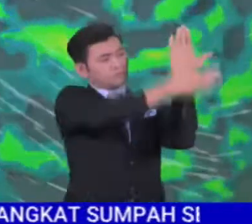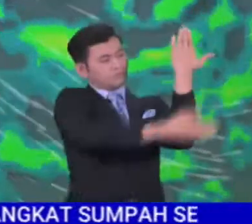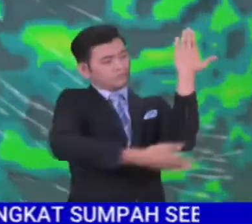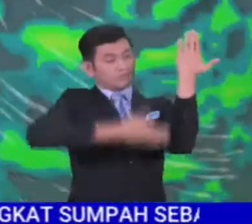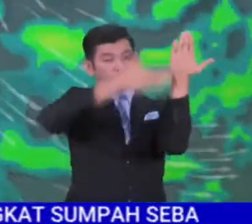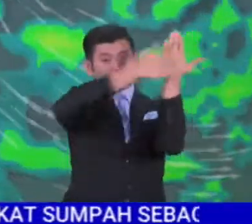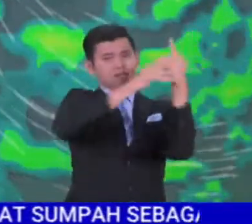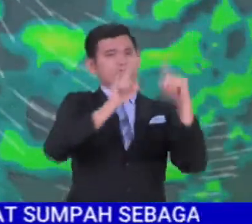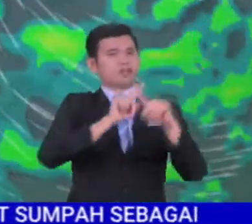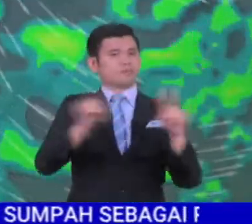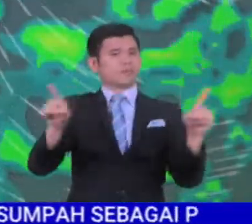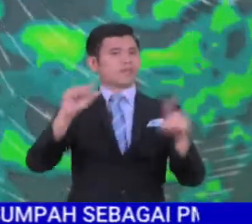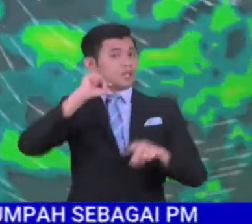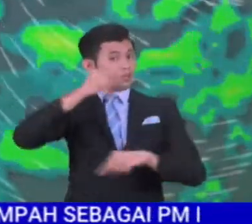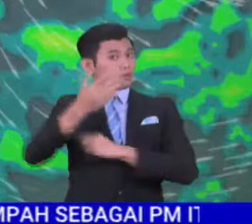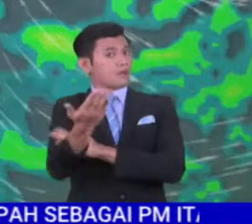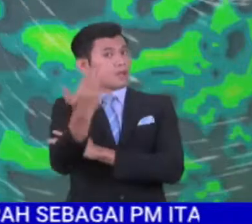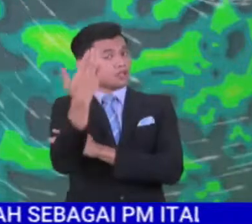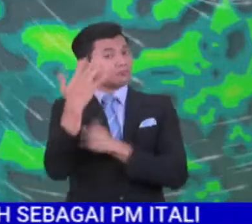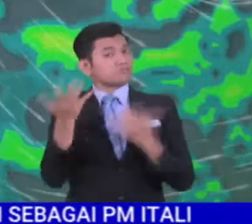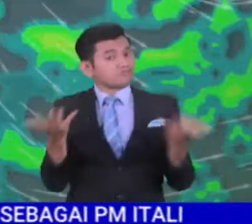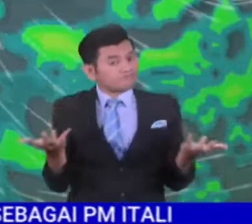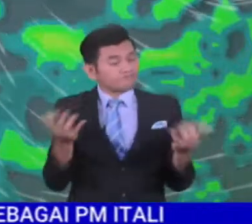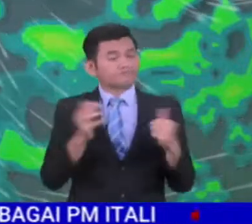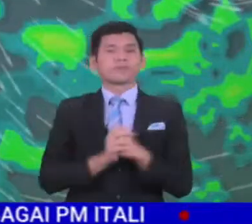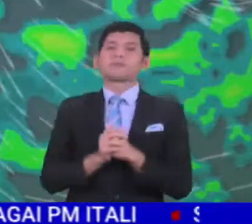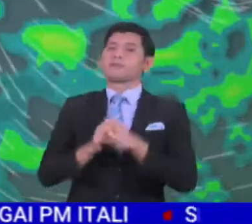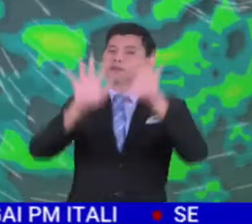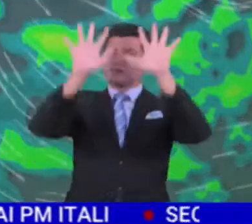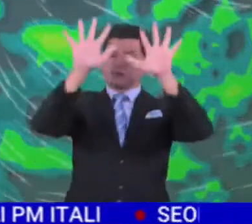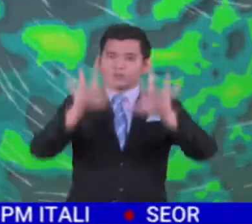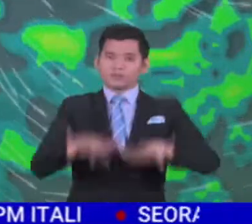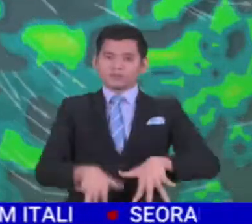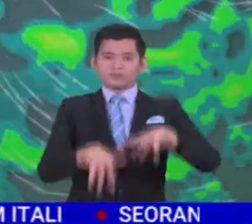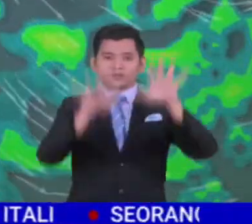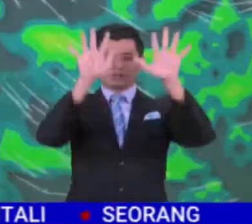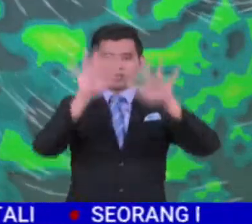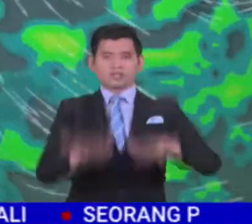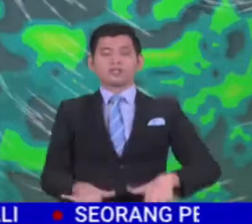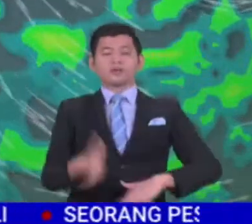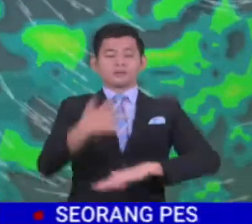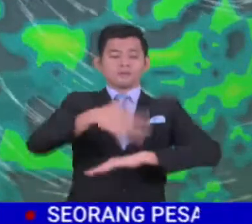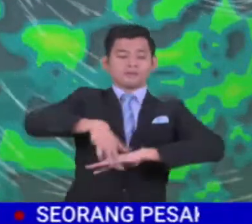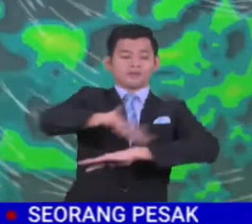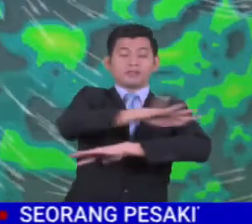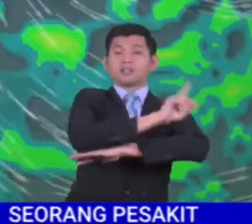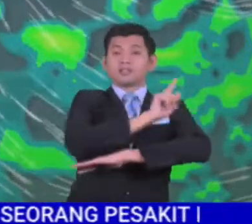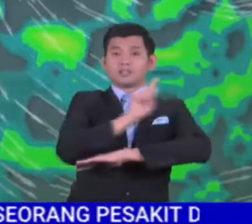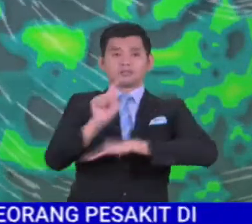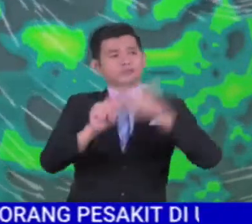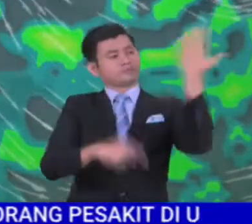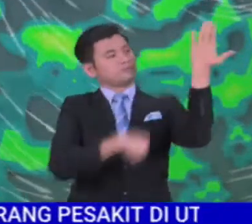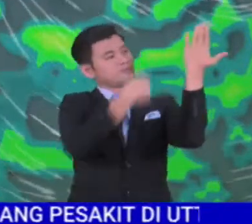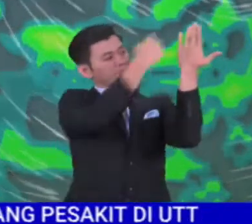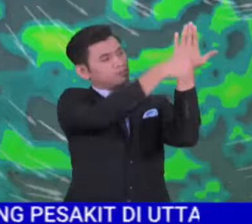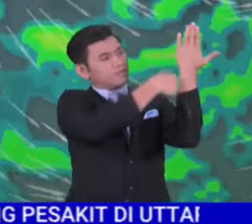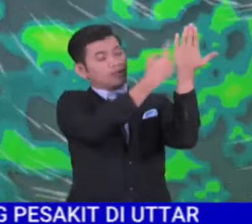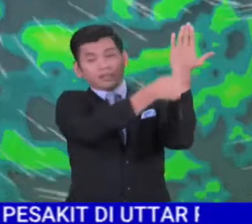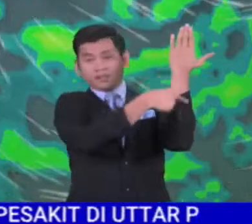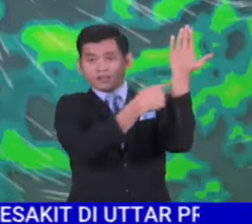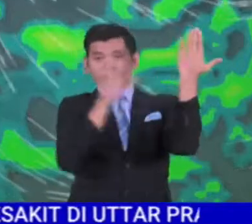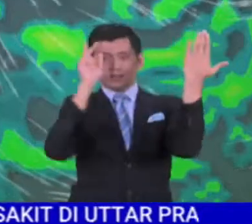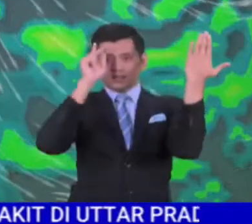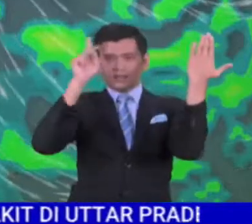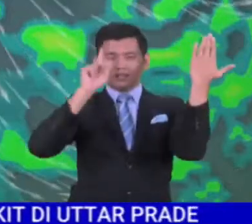Namun menjelang keesokan paginya, dilihat hujan lebih tertumpu di bahagian pantai timur terutamanya di sekitar negeri Kelantan dan juga